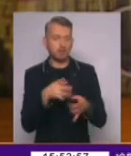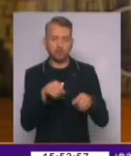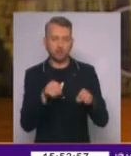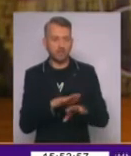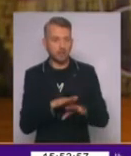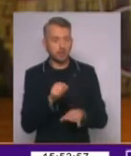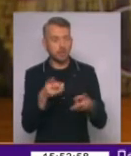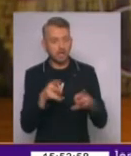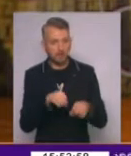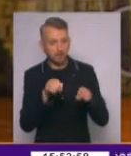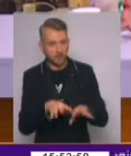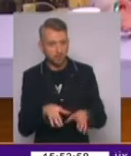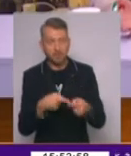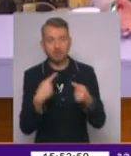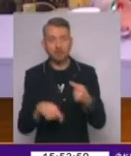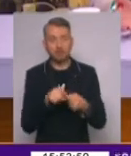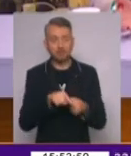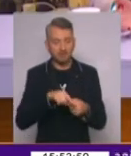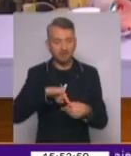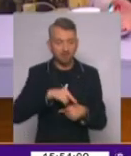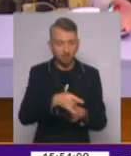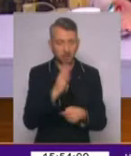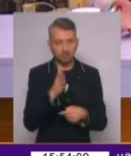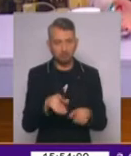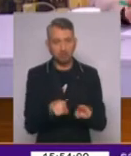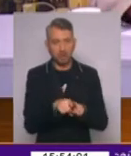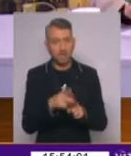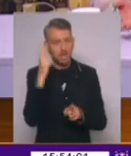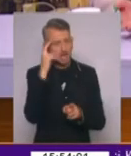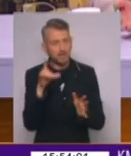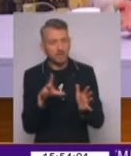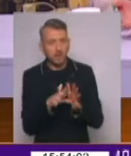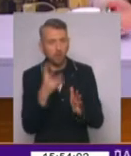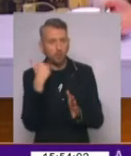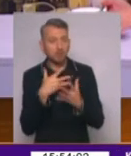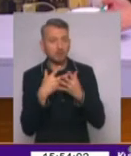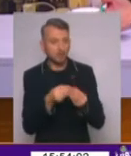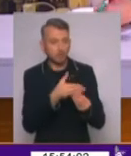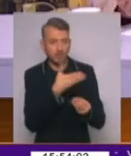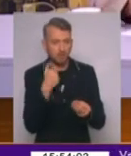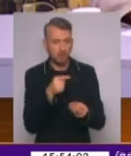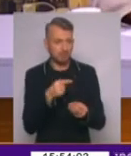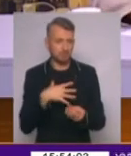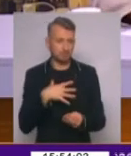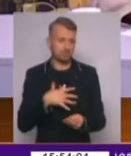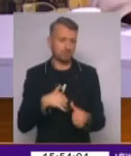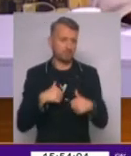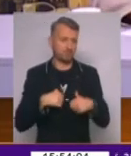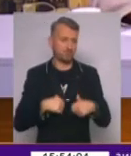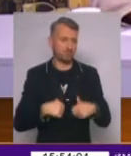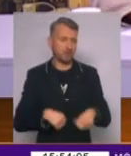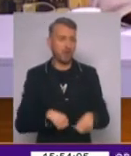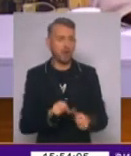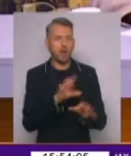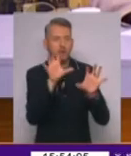вирішують, а їх треба вирішувати. Інакше ці ямки так і залишаться ямками. Київенерго, звичайно, коли тиску на нього немає, він не виконує зобов'язання. А